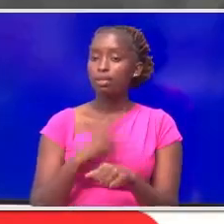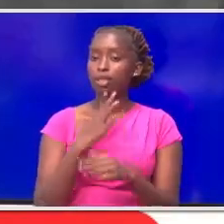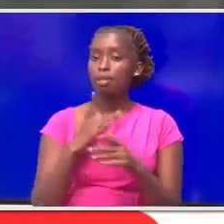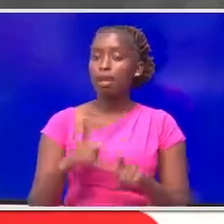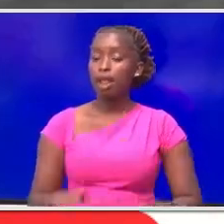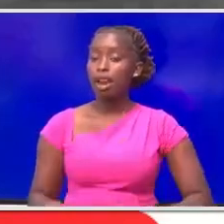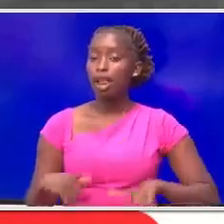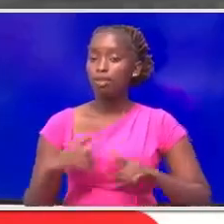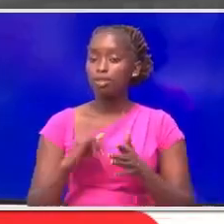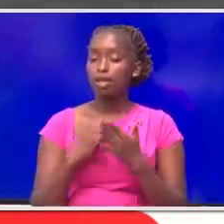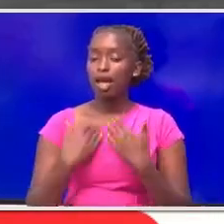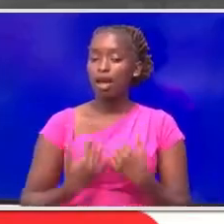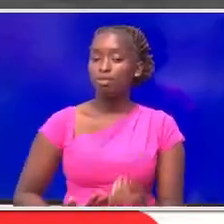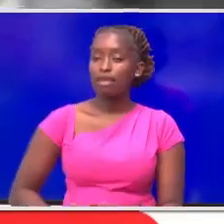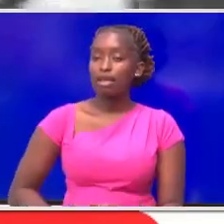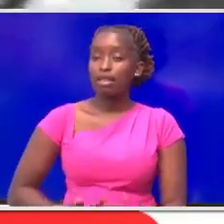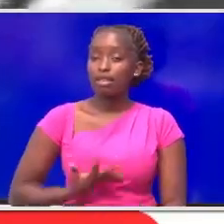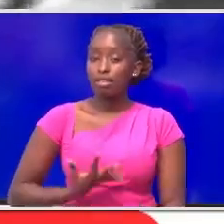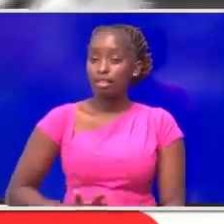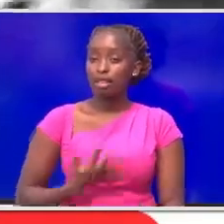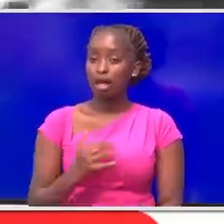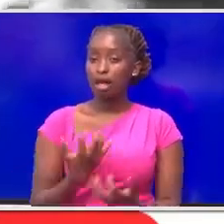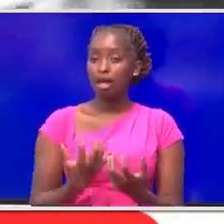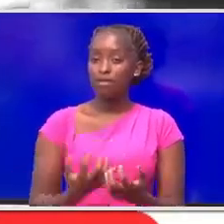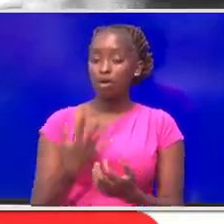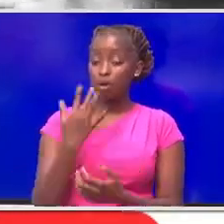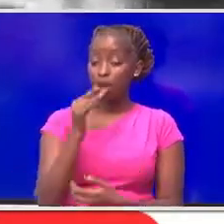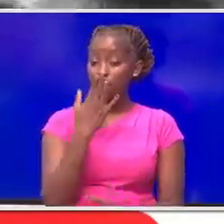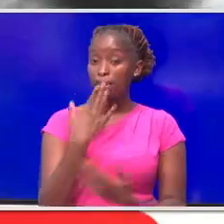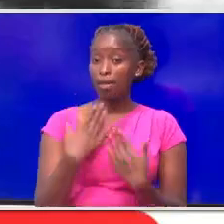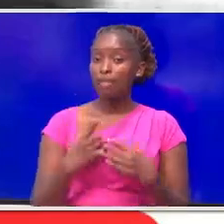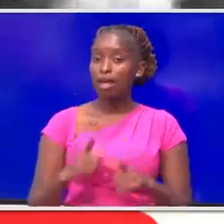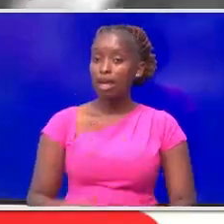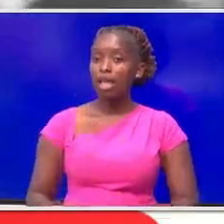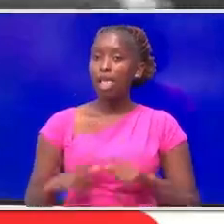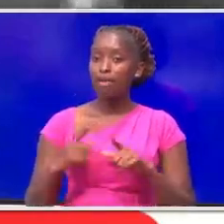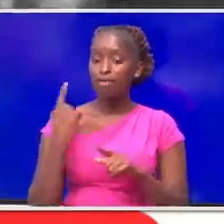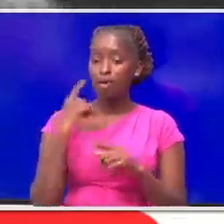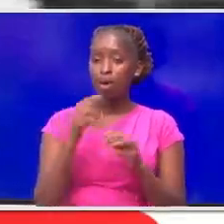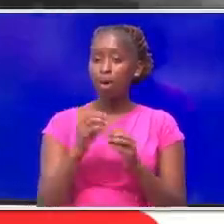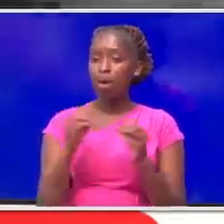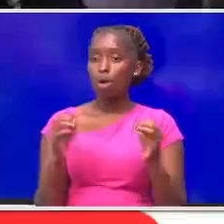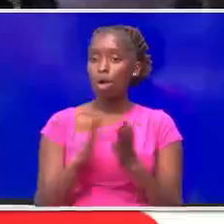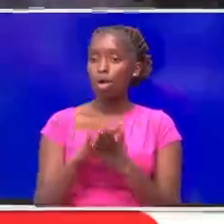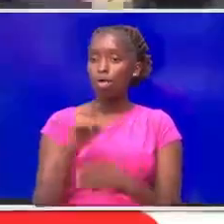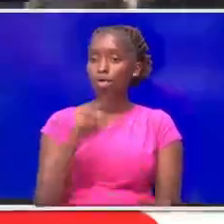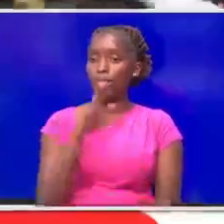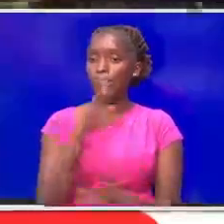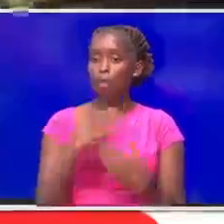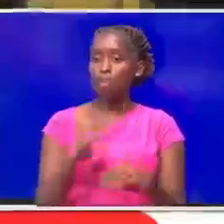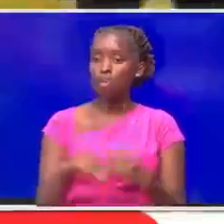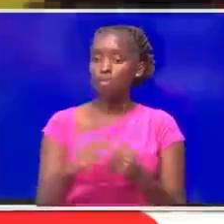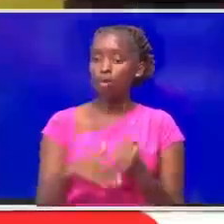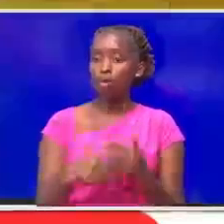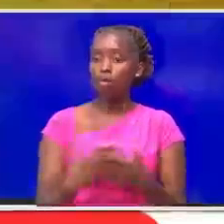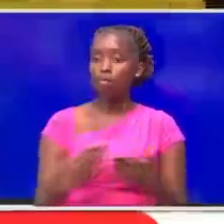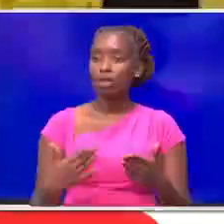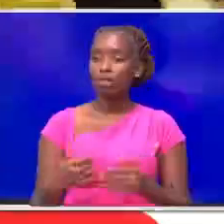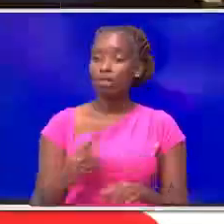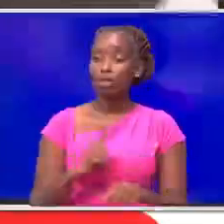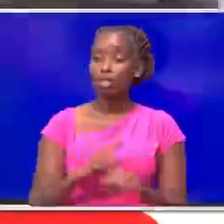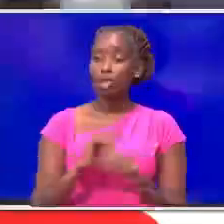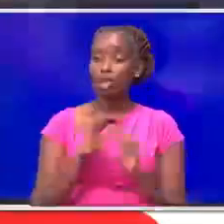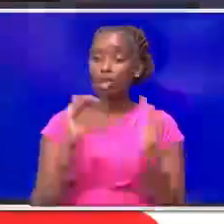kutatiza, kwani wazee hao wameishi kwa muda na wanastahili kupewa heshima zao. Nchi inapojiunga na